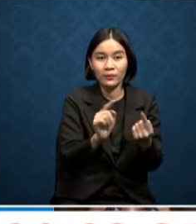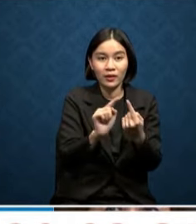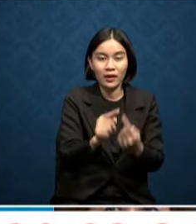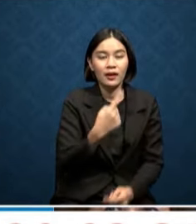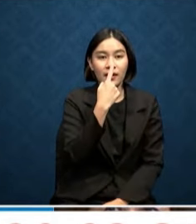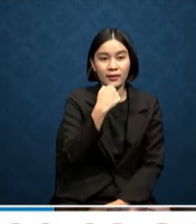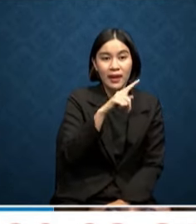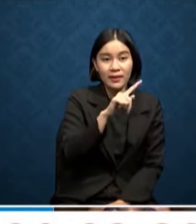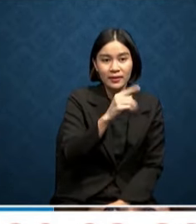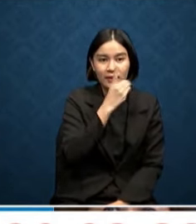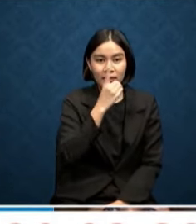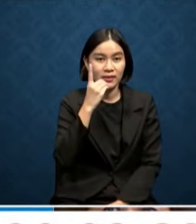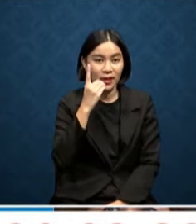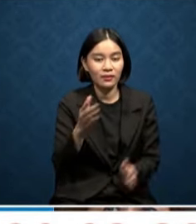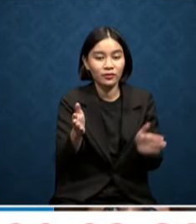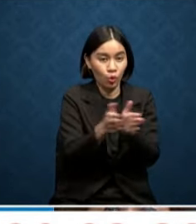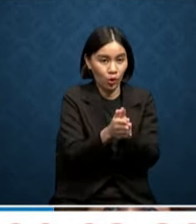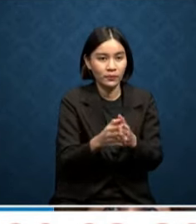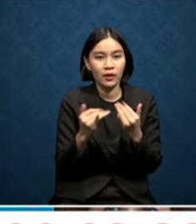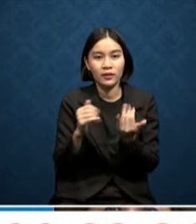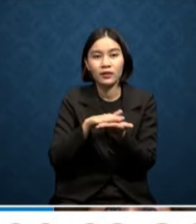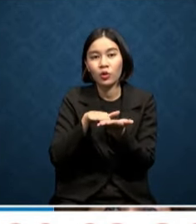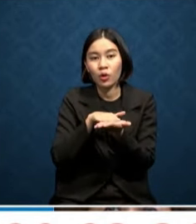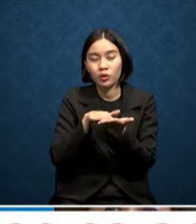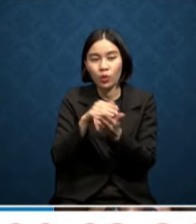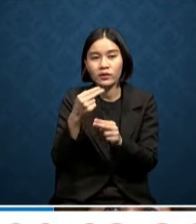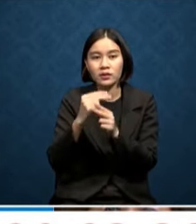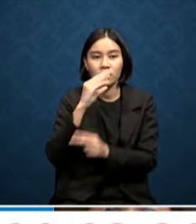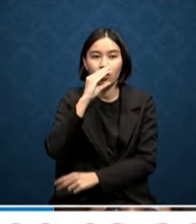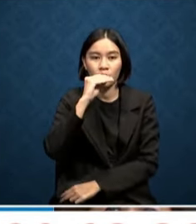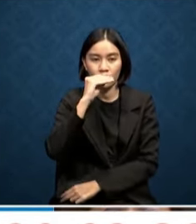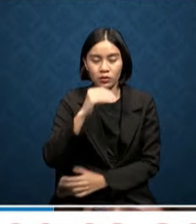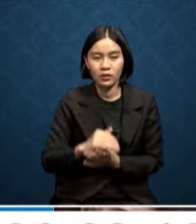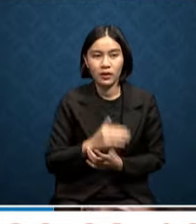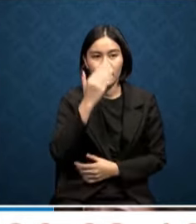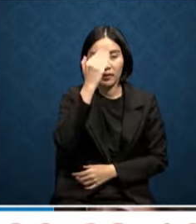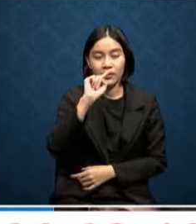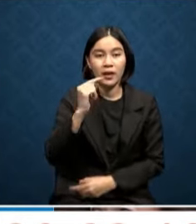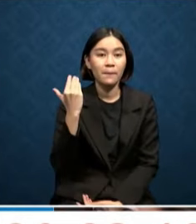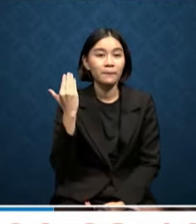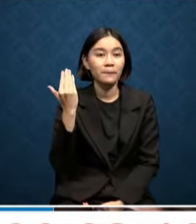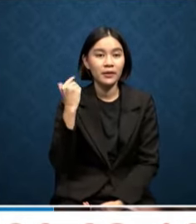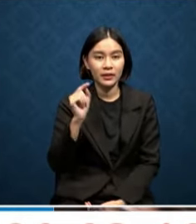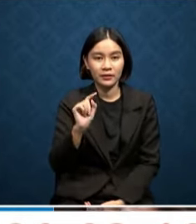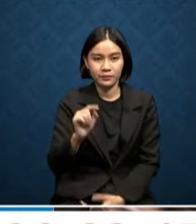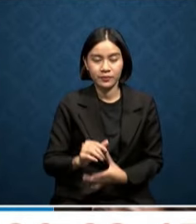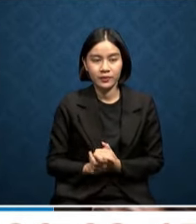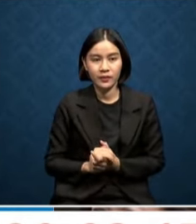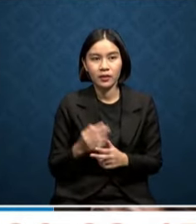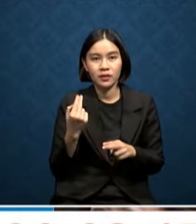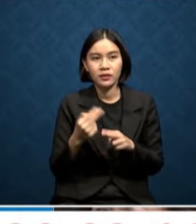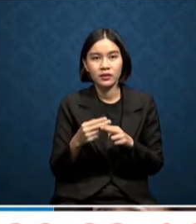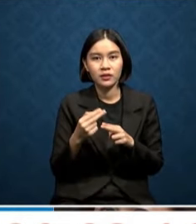Trueกับดีทคขออภัยที่เอ่อได้ต้องพูดถึงนะคะเพราะว่าเมื่อเมื่อสักครู่นี้เอ่อท่าน